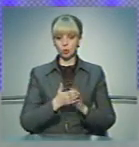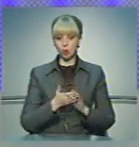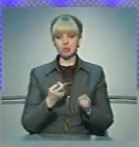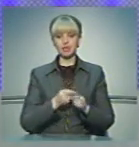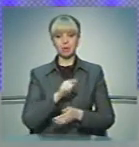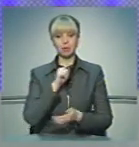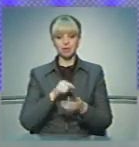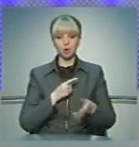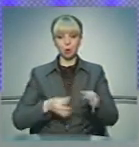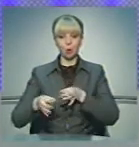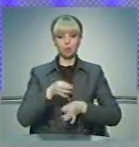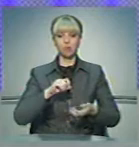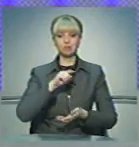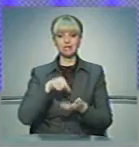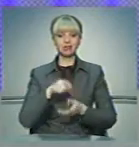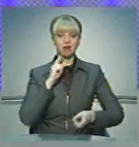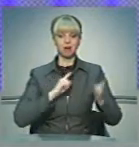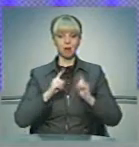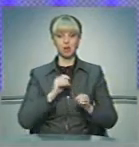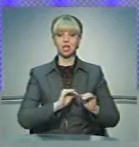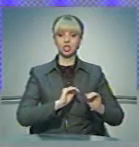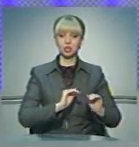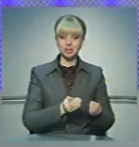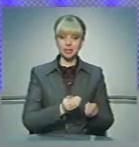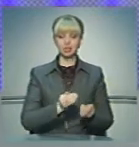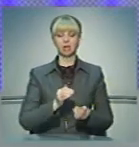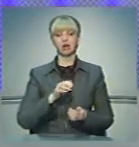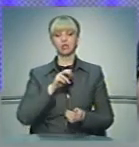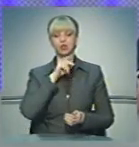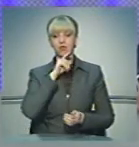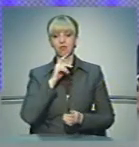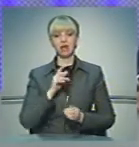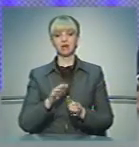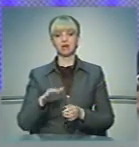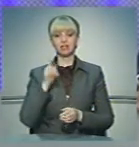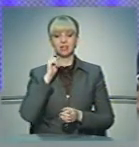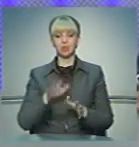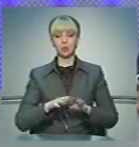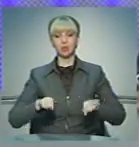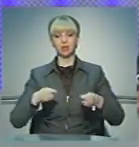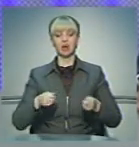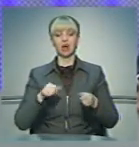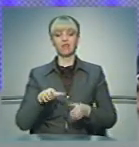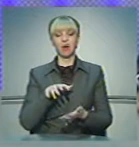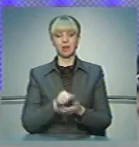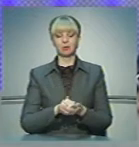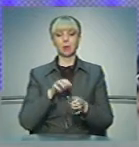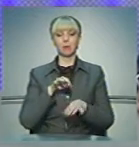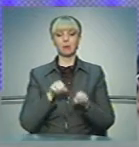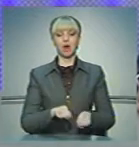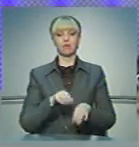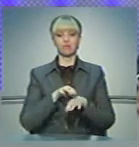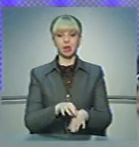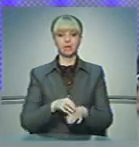питання обговорювали у міській раді. Нагадаємо, частину Чернівецької рекреаційної зони передали в оренду із правом ведення підприємницької